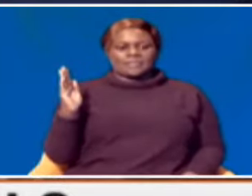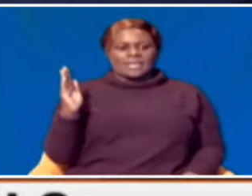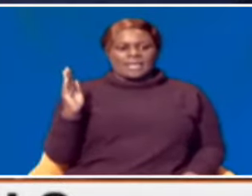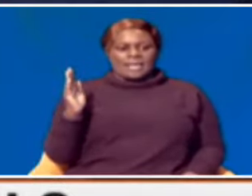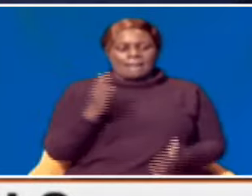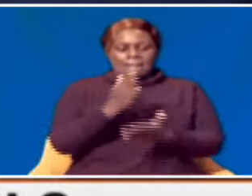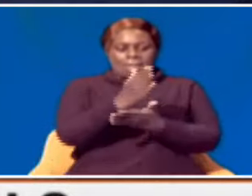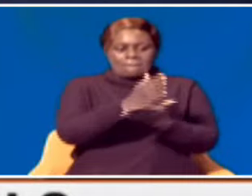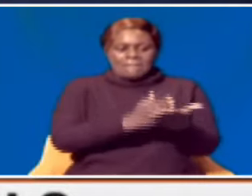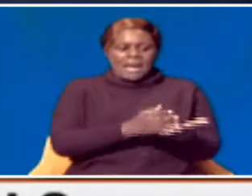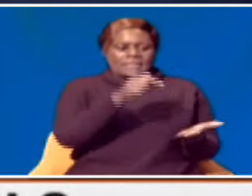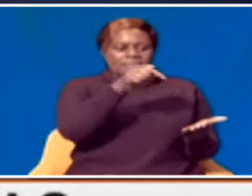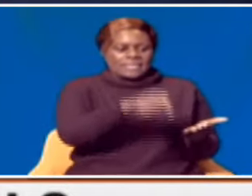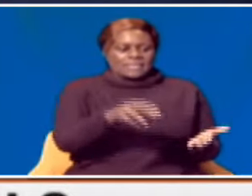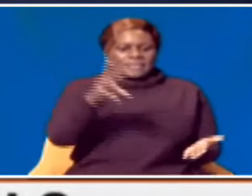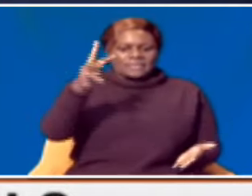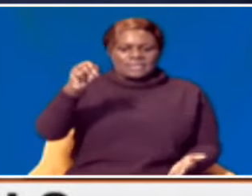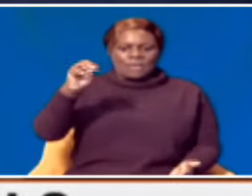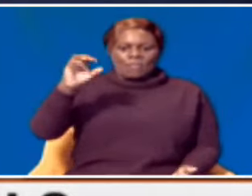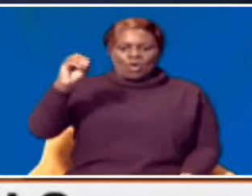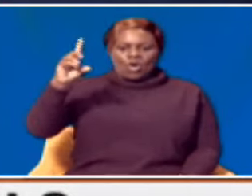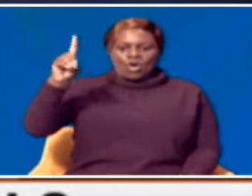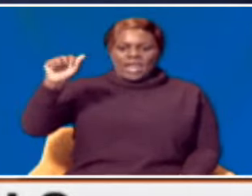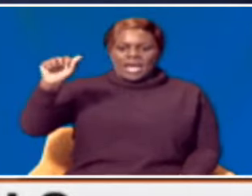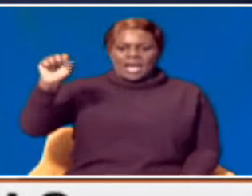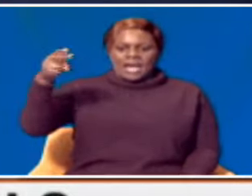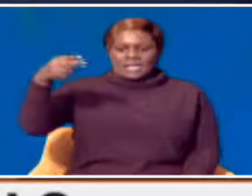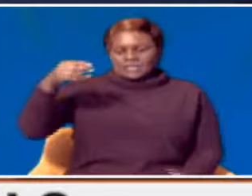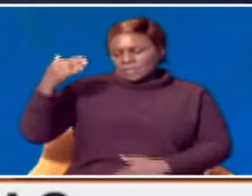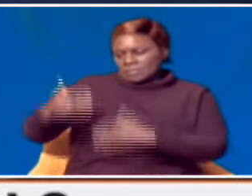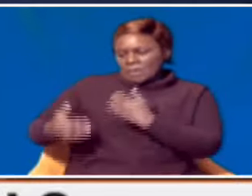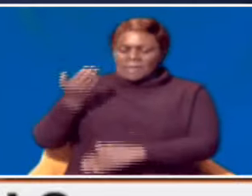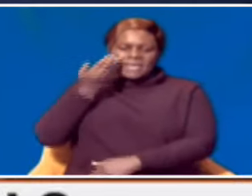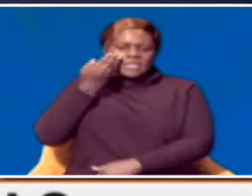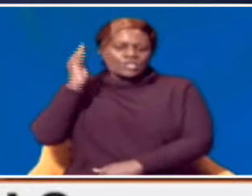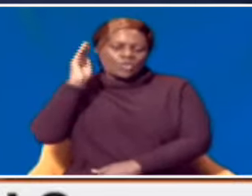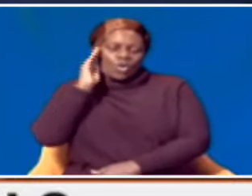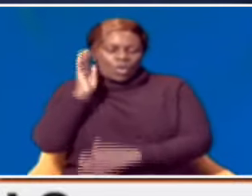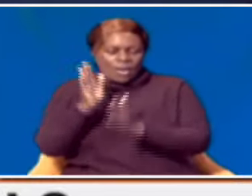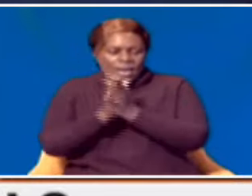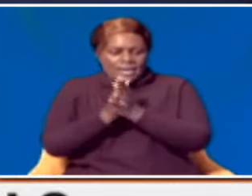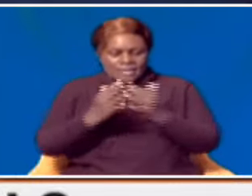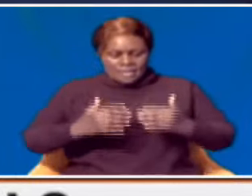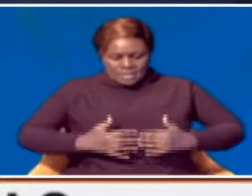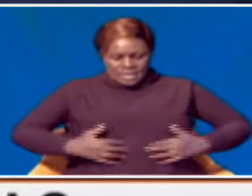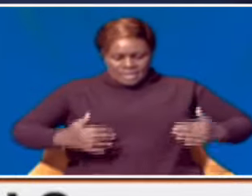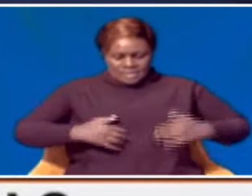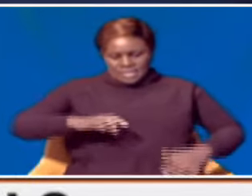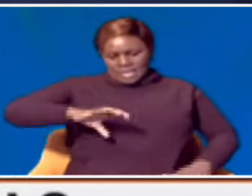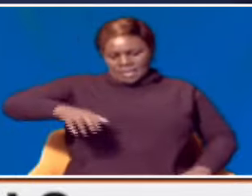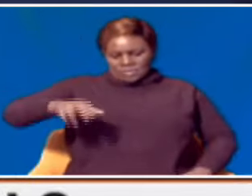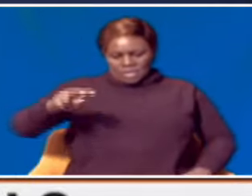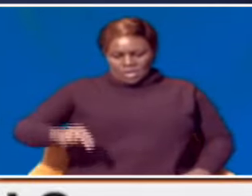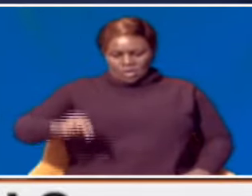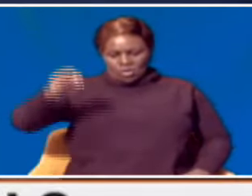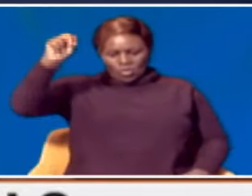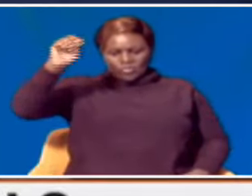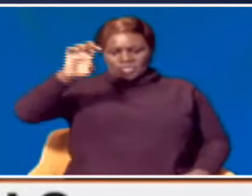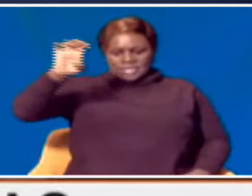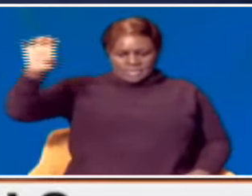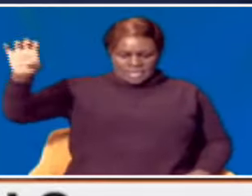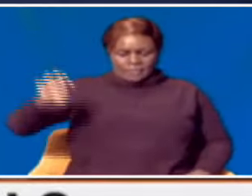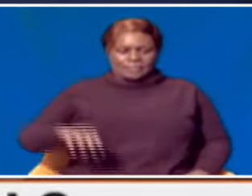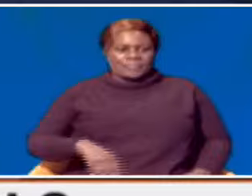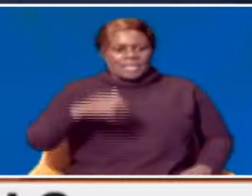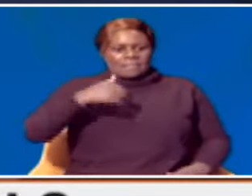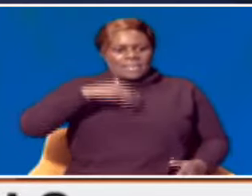huu wa Modogash ambako ni mpaka kati ya Isiolo na Garissa County ama Northeastern na Garissa County,